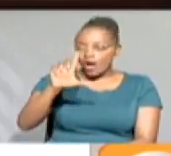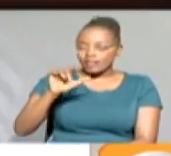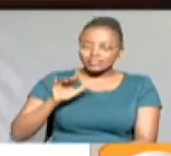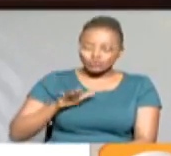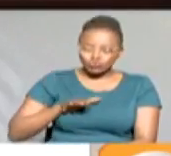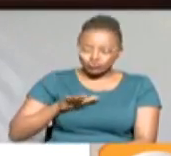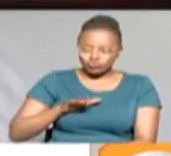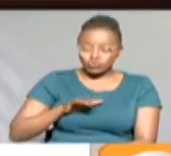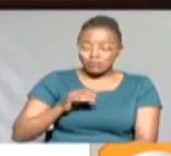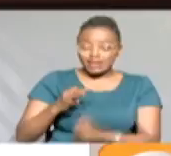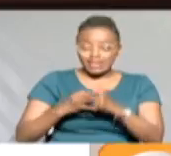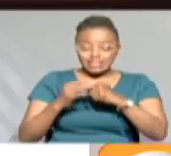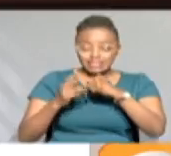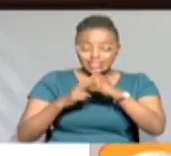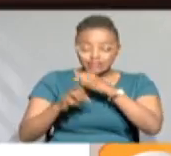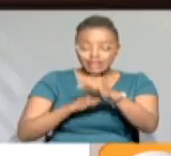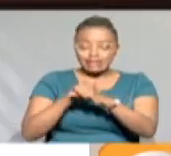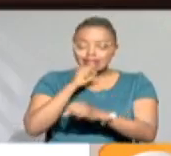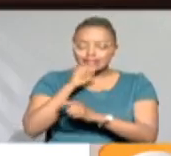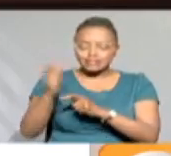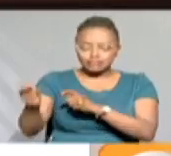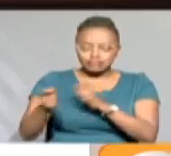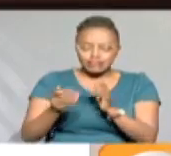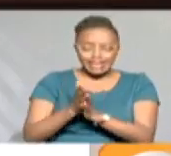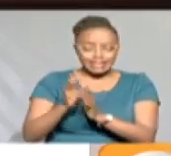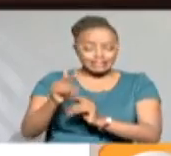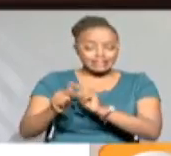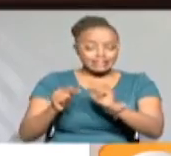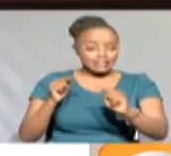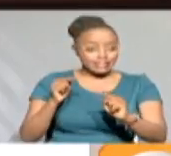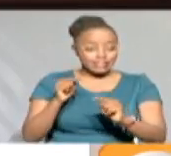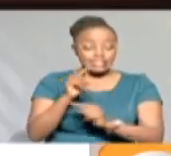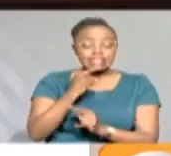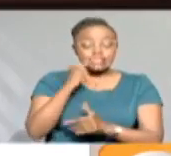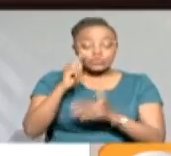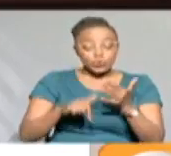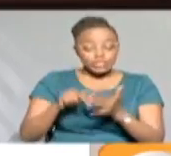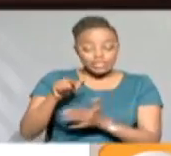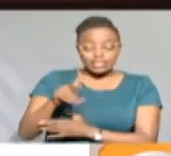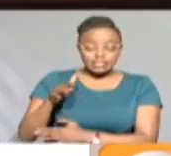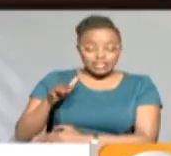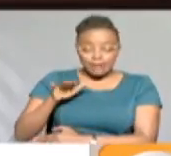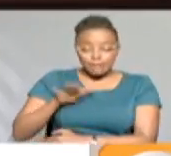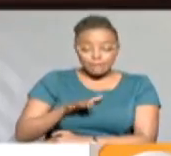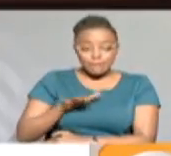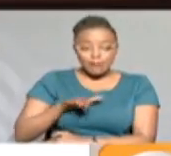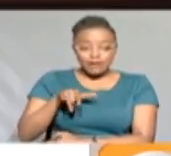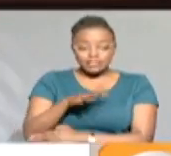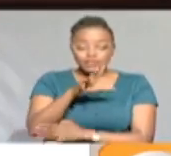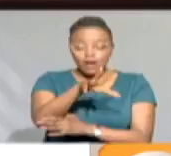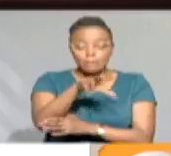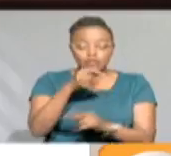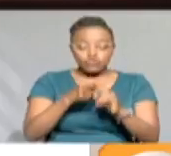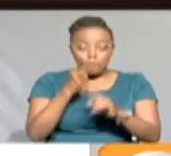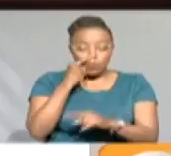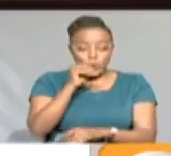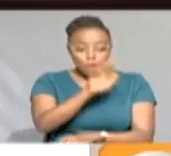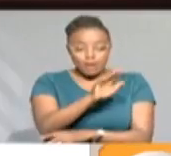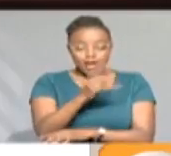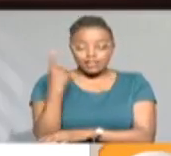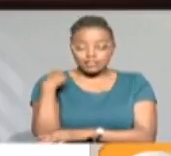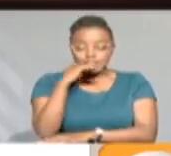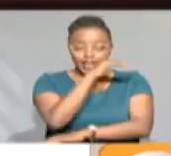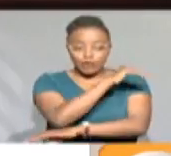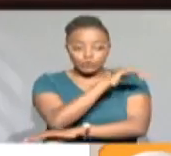miaka 87 kunajisiwa kisha kuwawa. Inasemekana kwamba Ajuza huyo alitolewa kwake chumbani jana